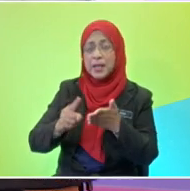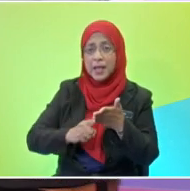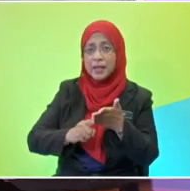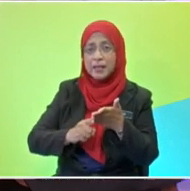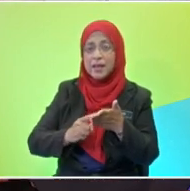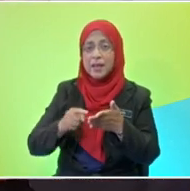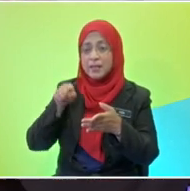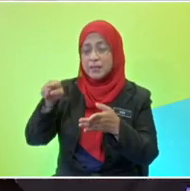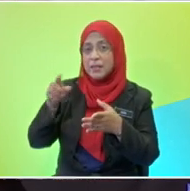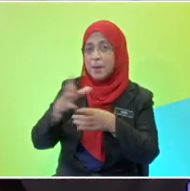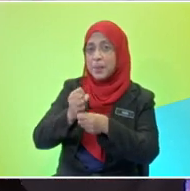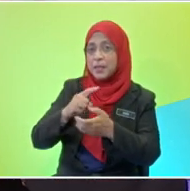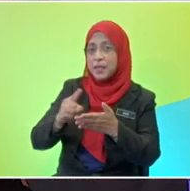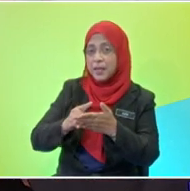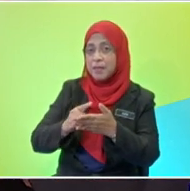sesuatu